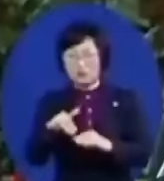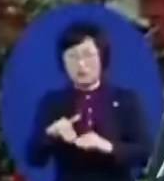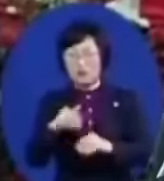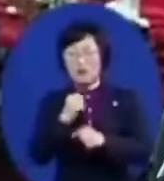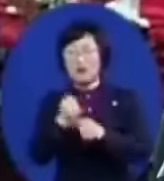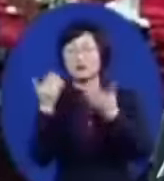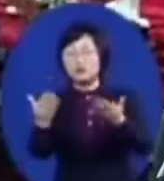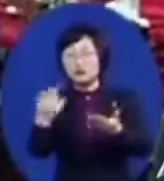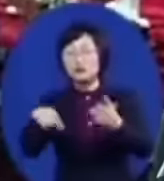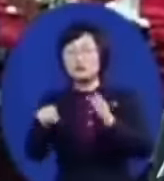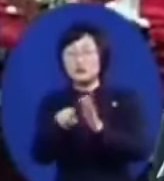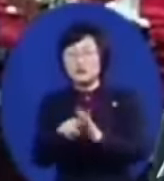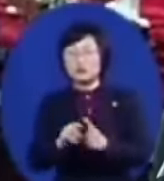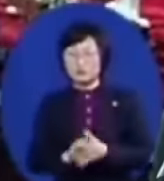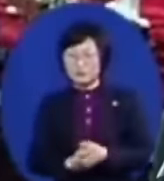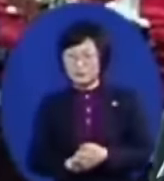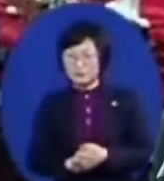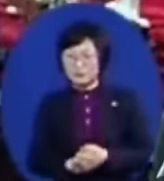하려 하십니다.